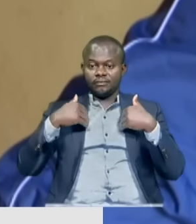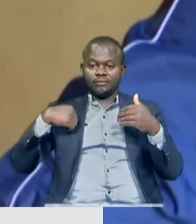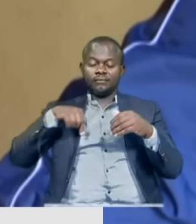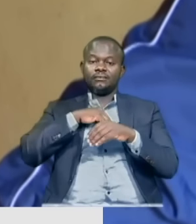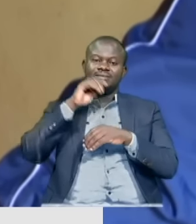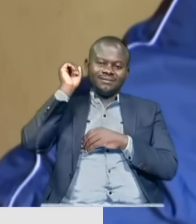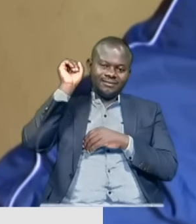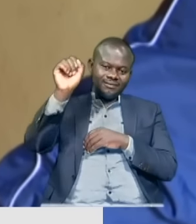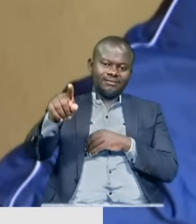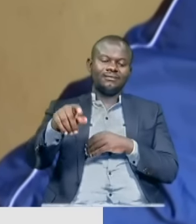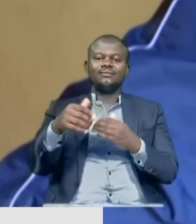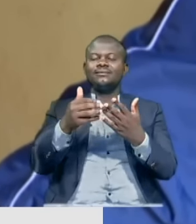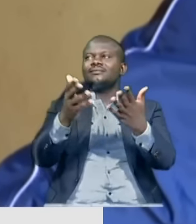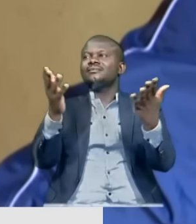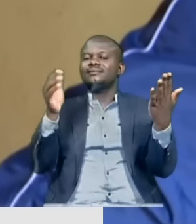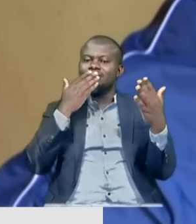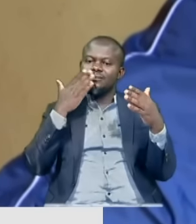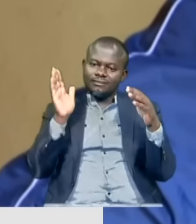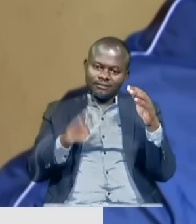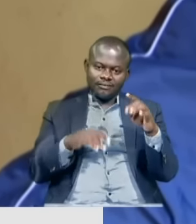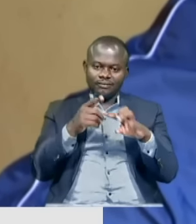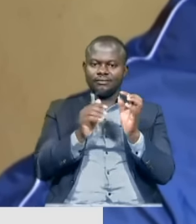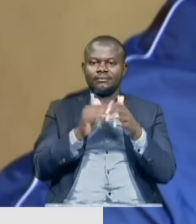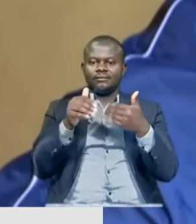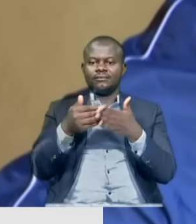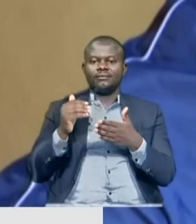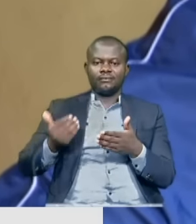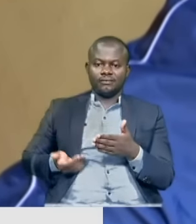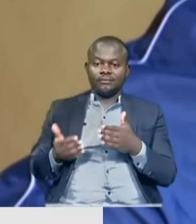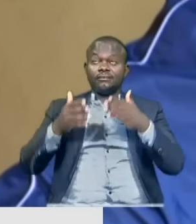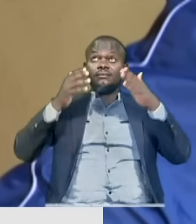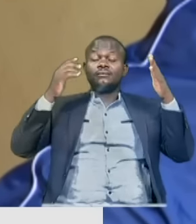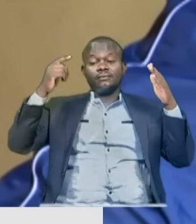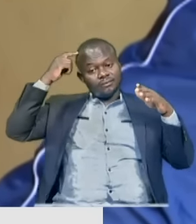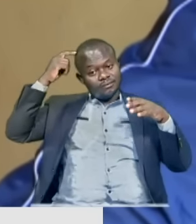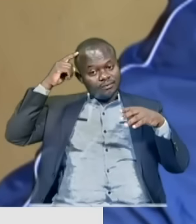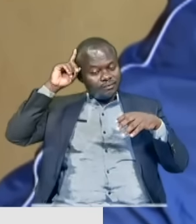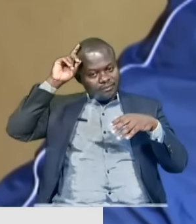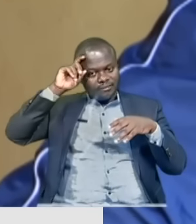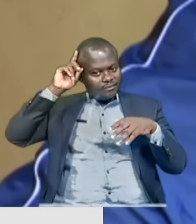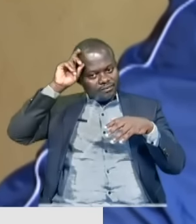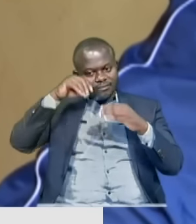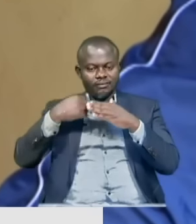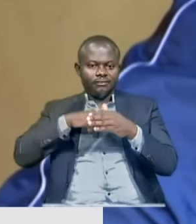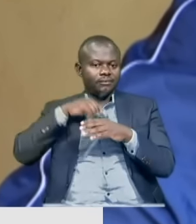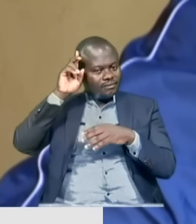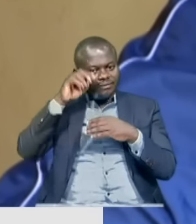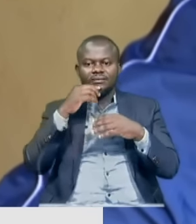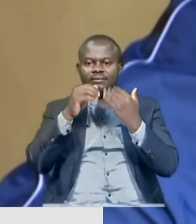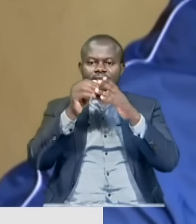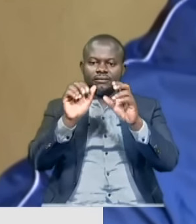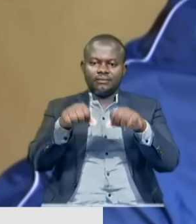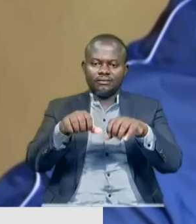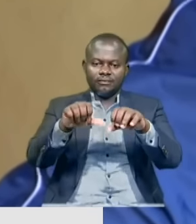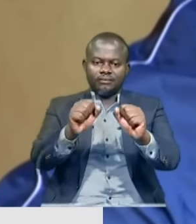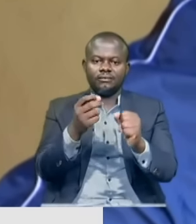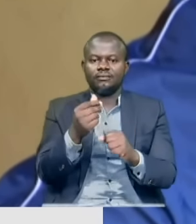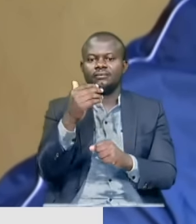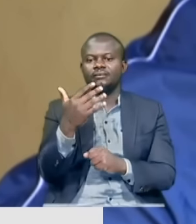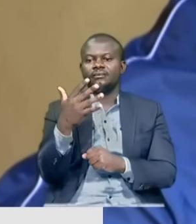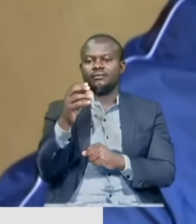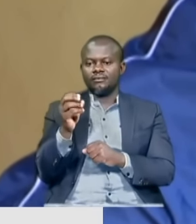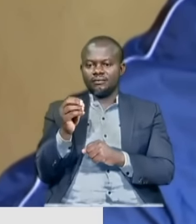kure bwari hanze bwari bubi ariko ubu ngubu ndu umugore wagutse mu bitekerezo ndatekereza nkavuga nti nshobora gufata amafaranga